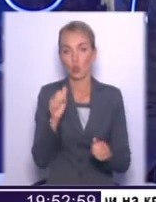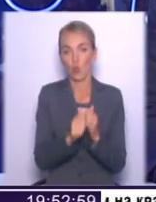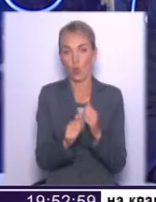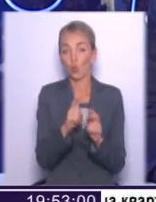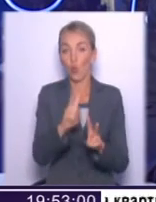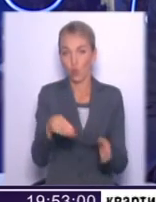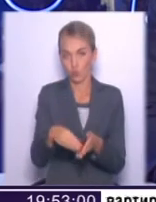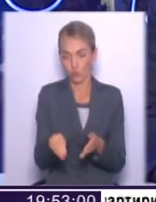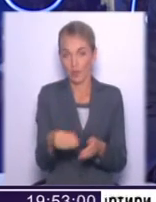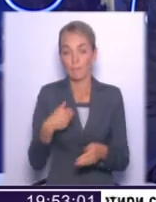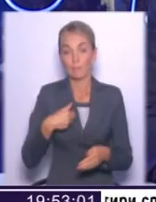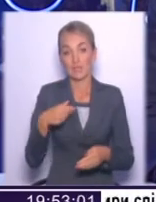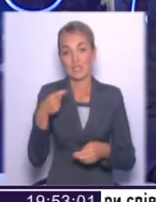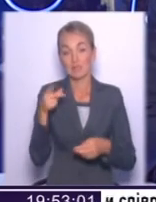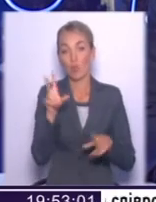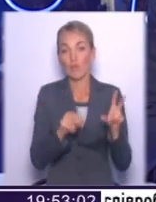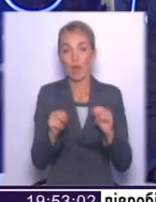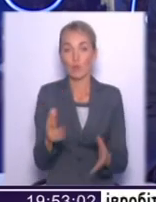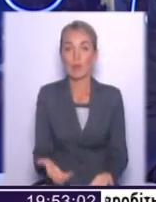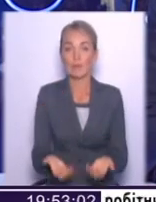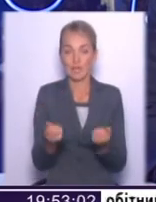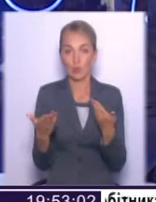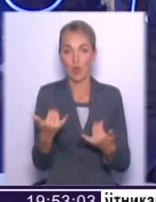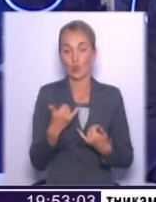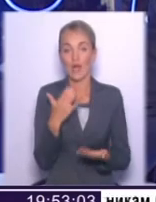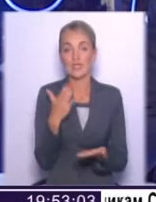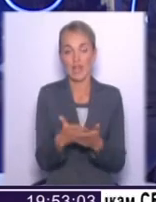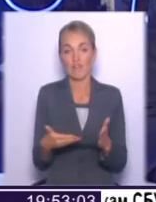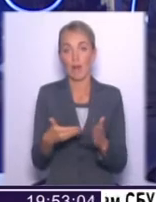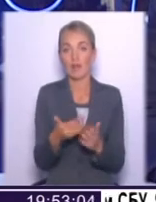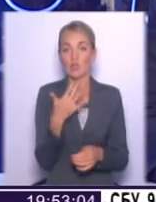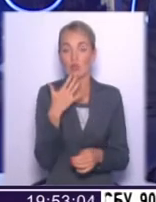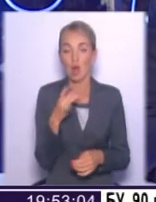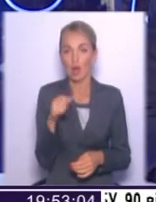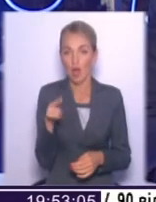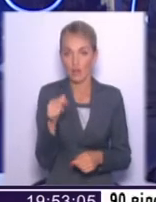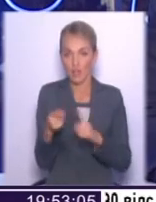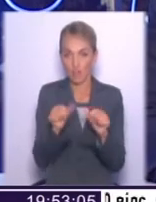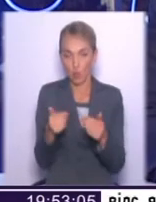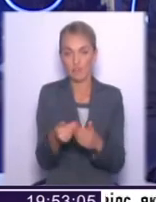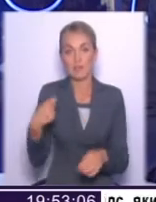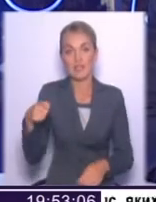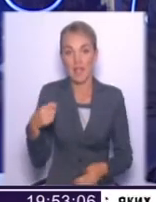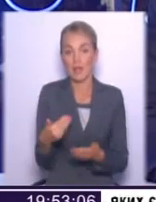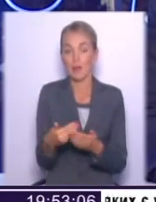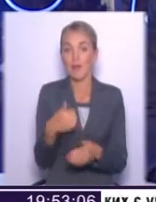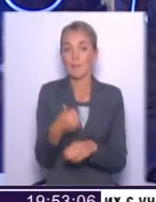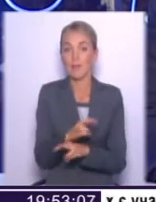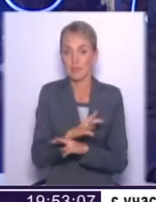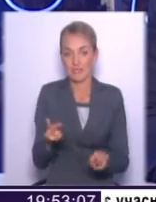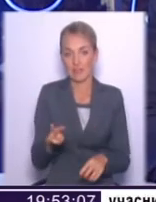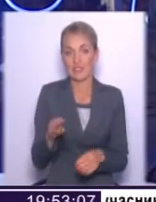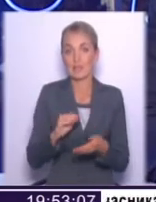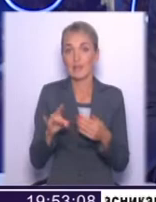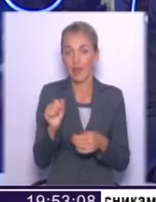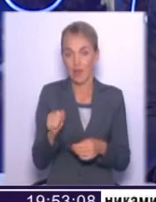Тому ми справді сподіваємося на підтримку, яка у нас вже є в рамках Національної ради реформ, від президента України, від прем'єр-міністра, від спікера парламенту,